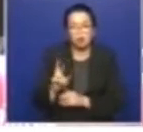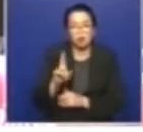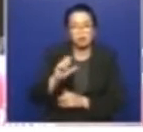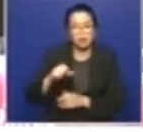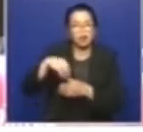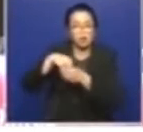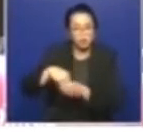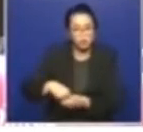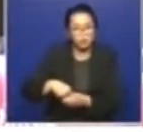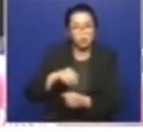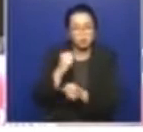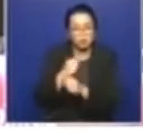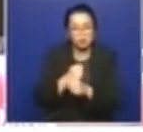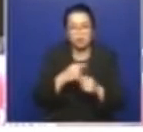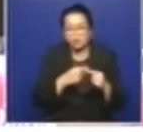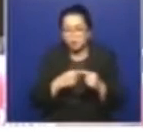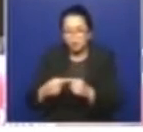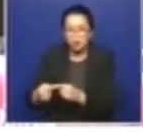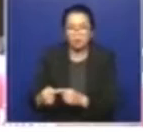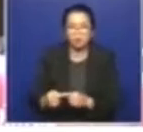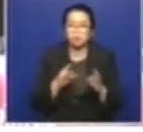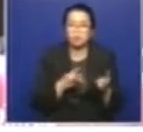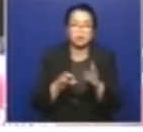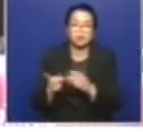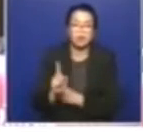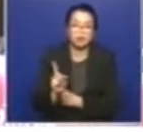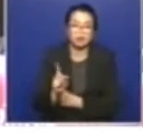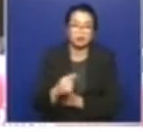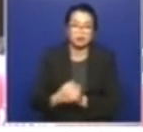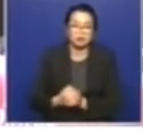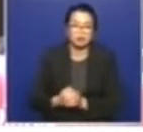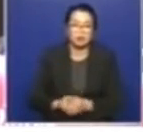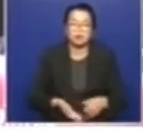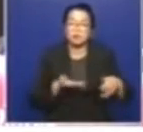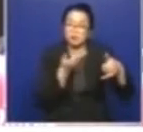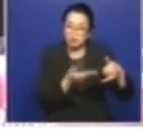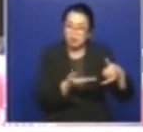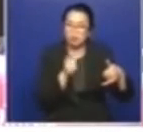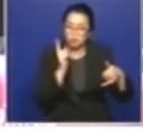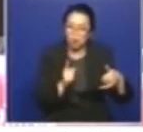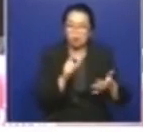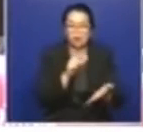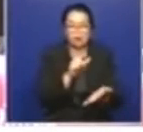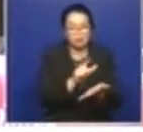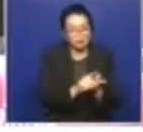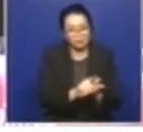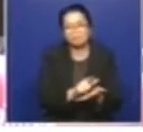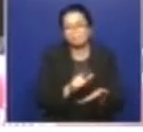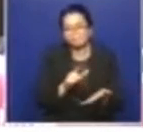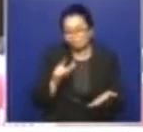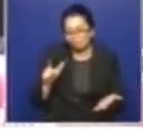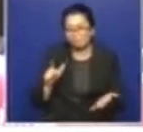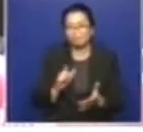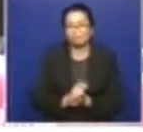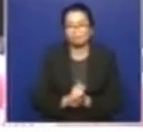าผมเรียกร้องรักษาสภาวิธีการที่ท่านจะลาออกนี่งดงามนะ